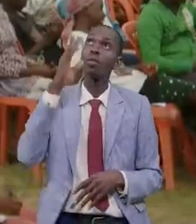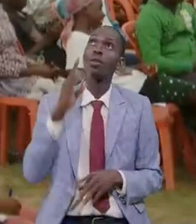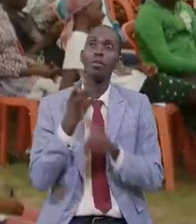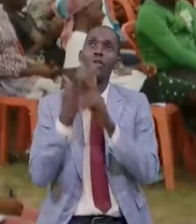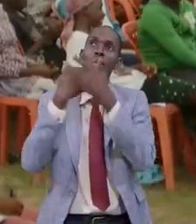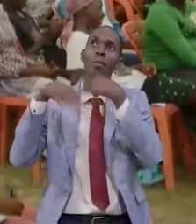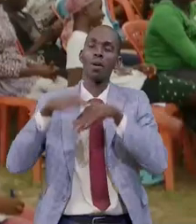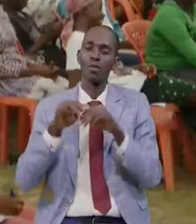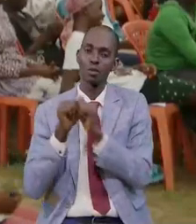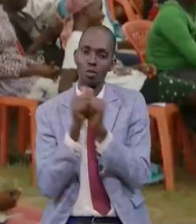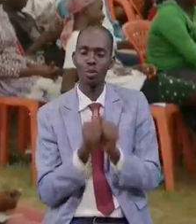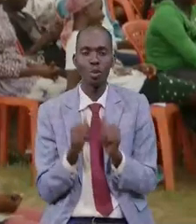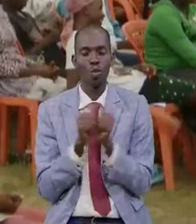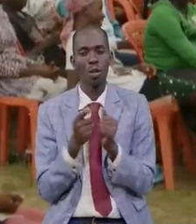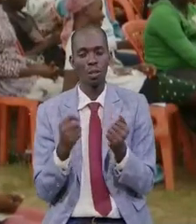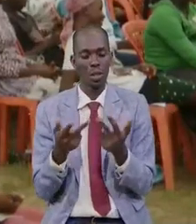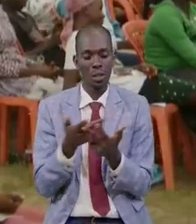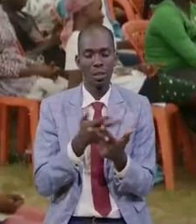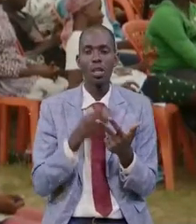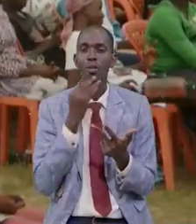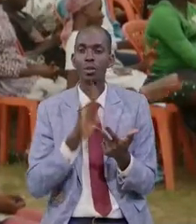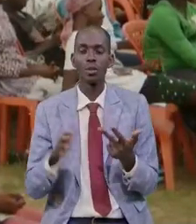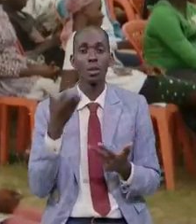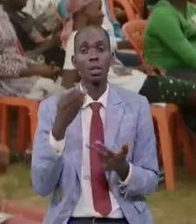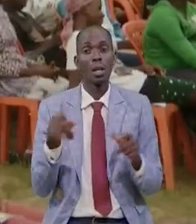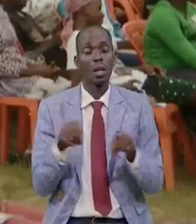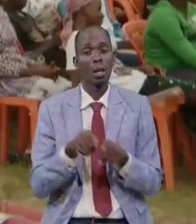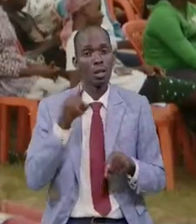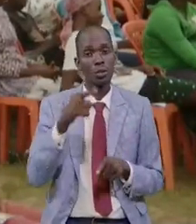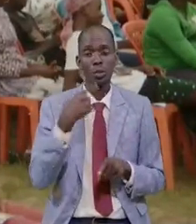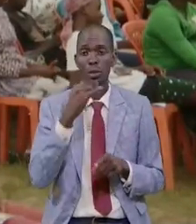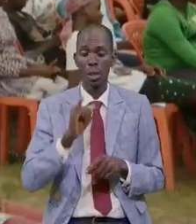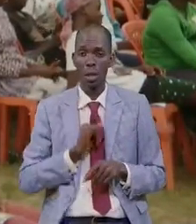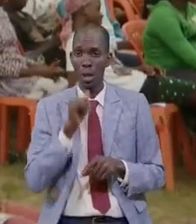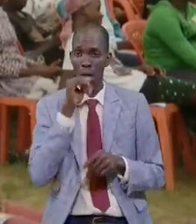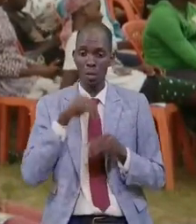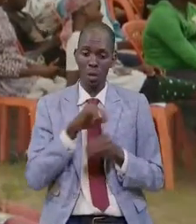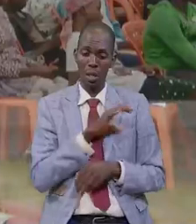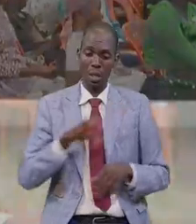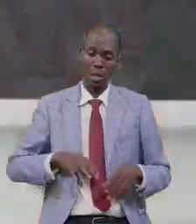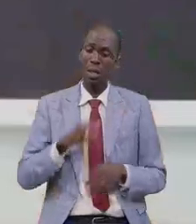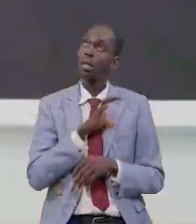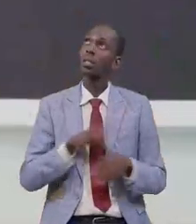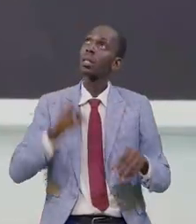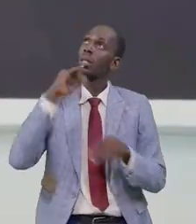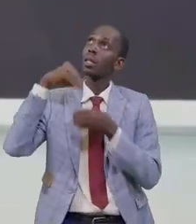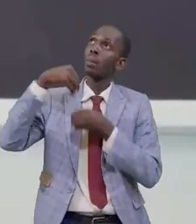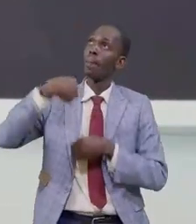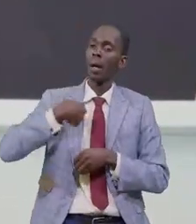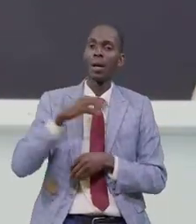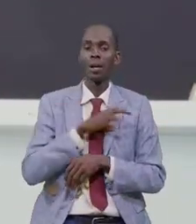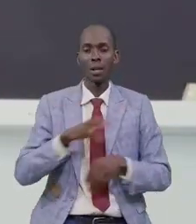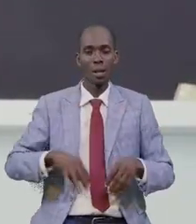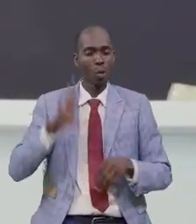comme tu prends la résolution et je suis pour Christ je suis pour Christ et Christ pour moi tu vas marcher dans ta